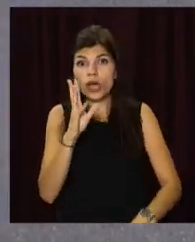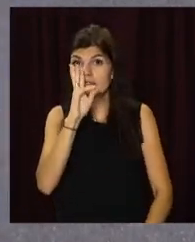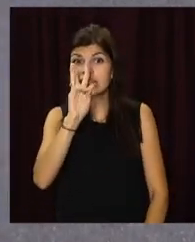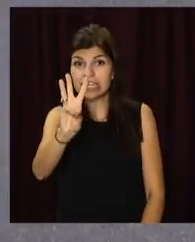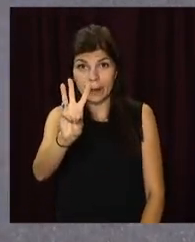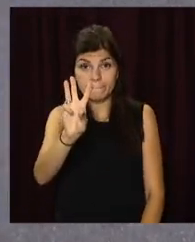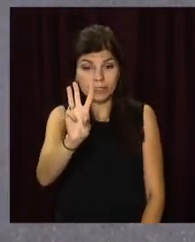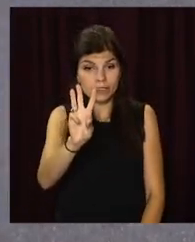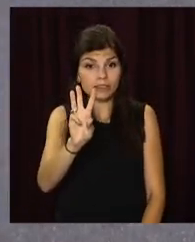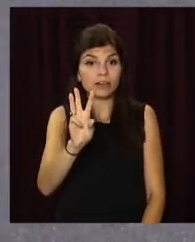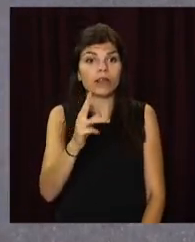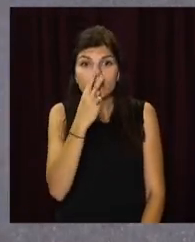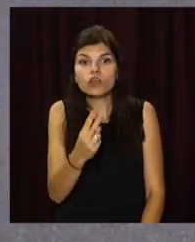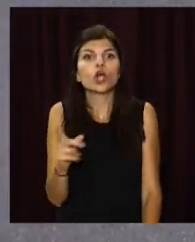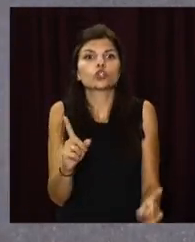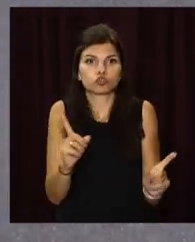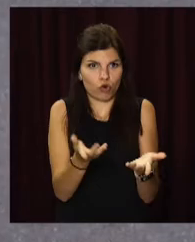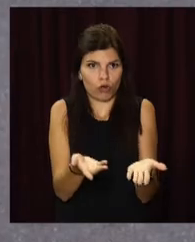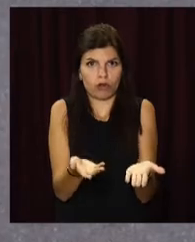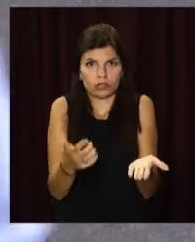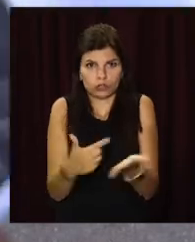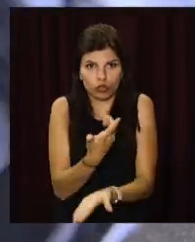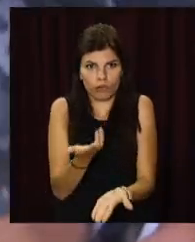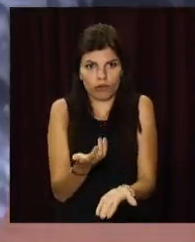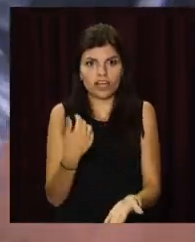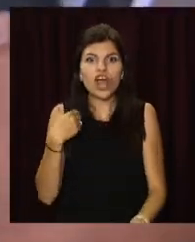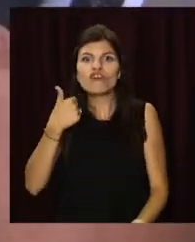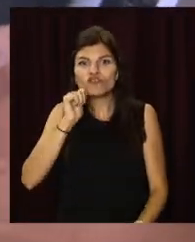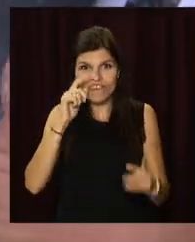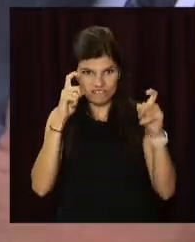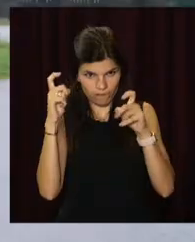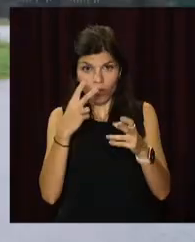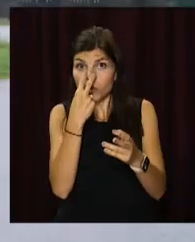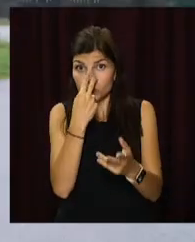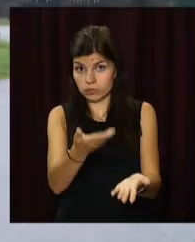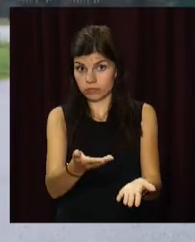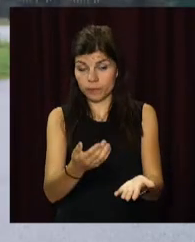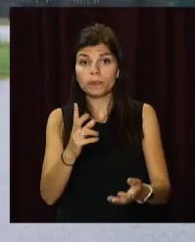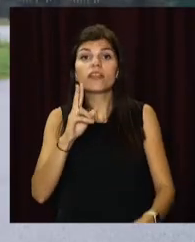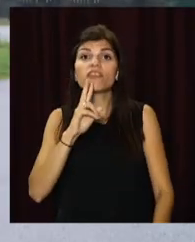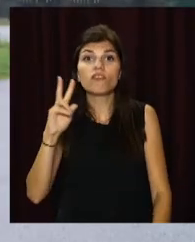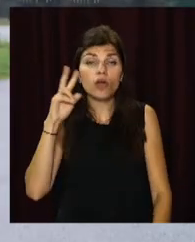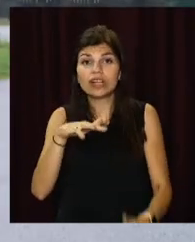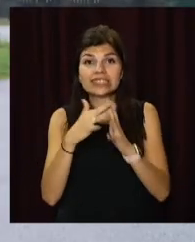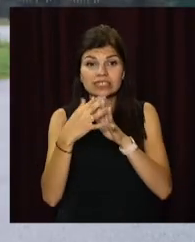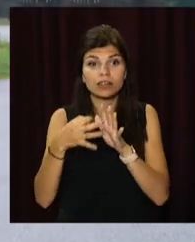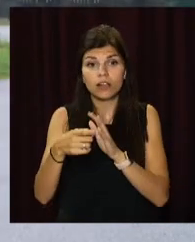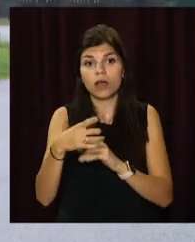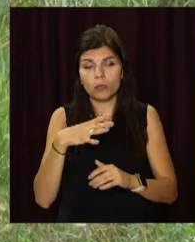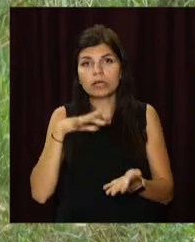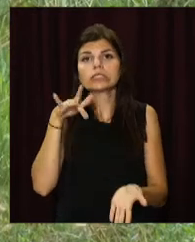І дивіться, що знову ось. Це я вчора зафотографував. Дивіться. Два роки тому у селищі